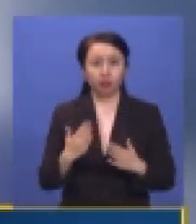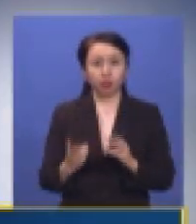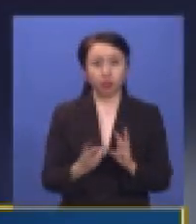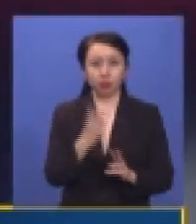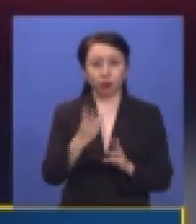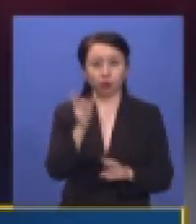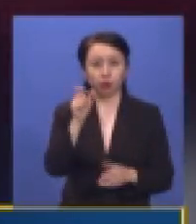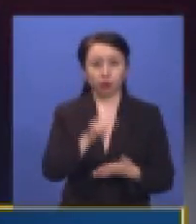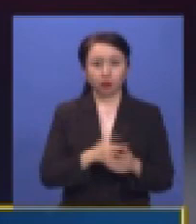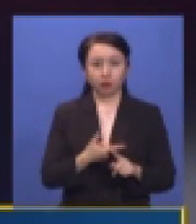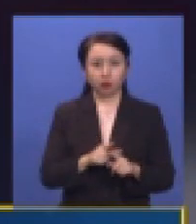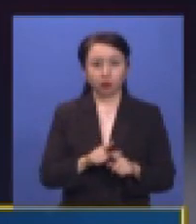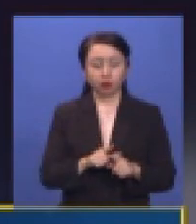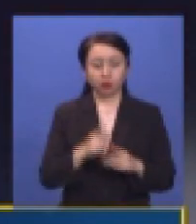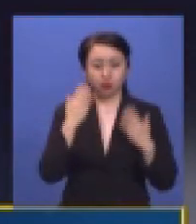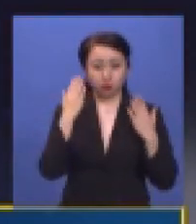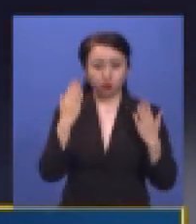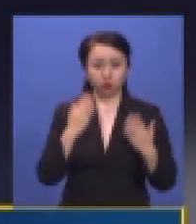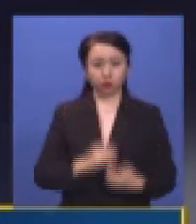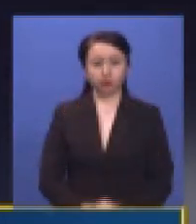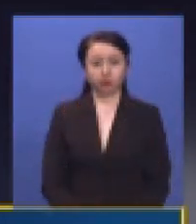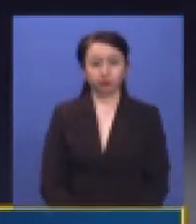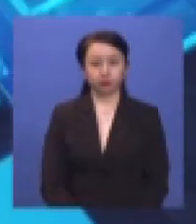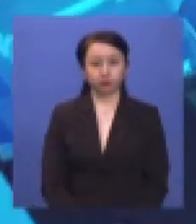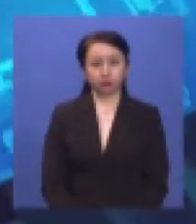Личности зачинщиков на данный момент не установлены.